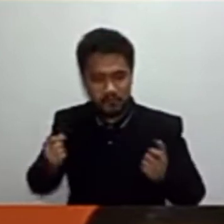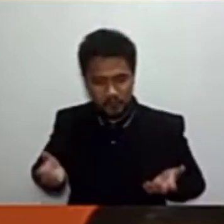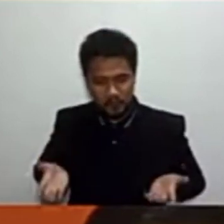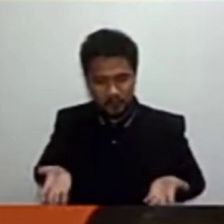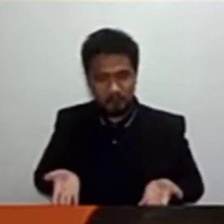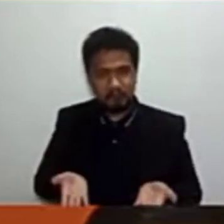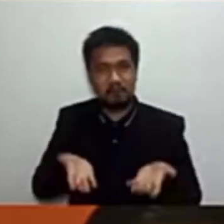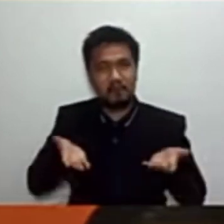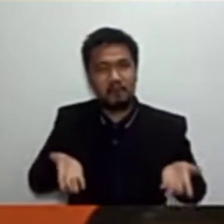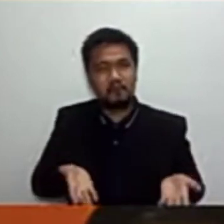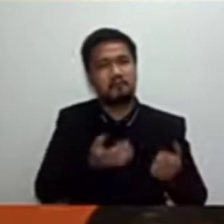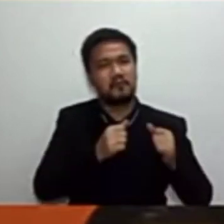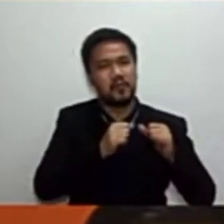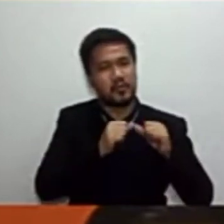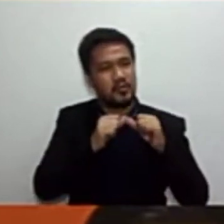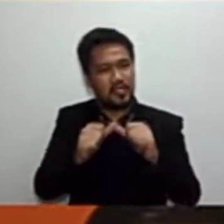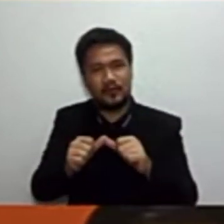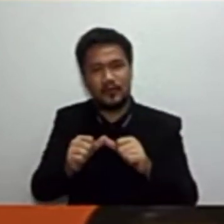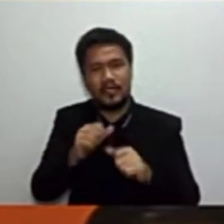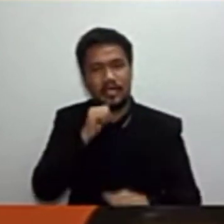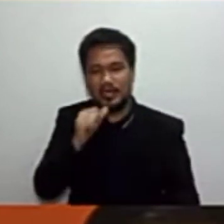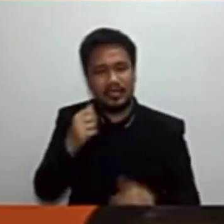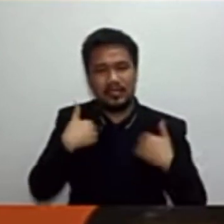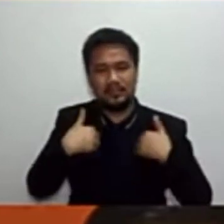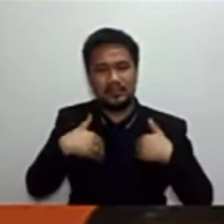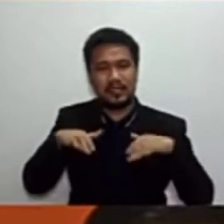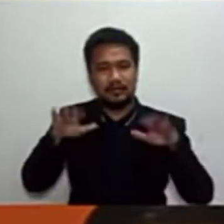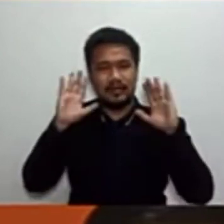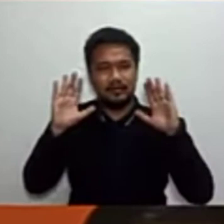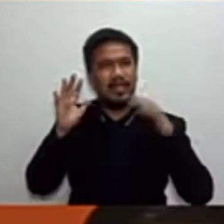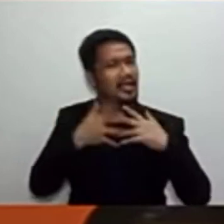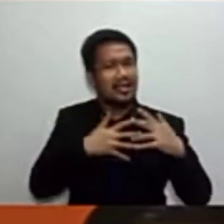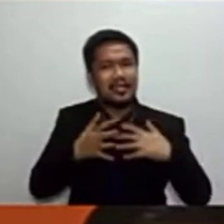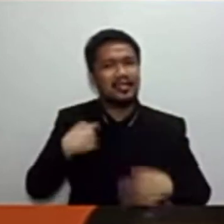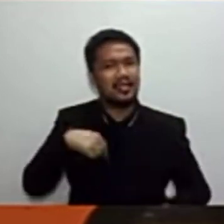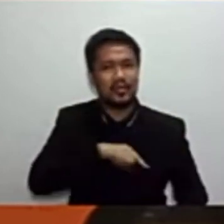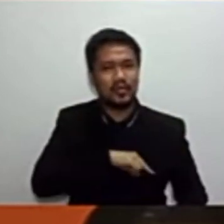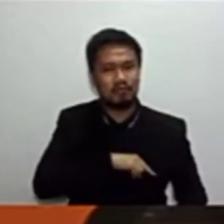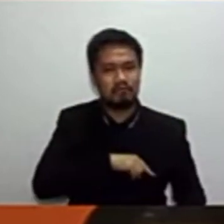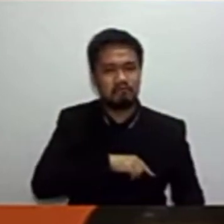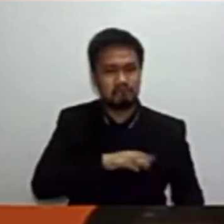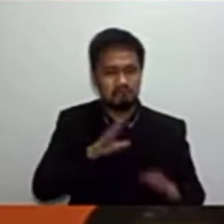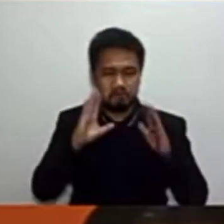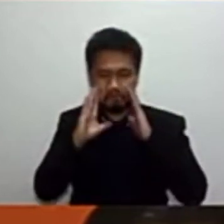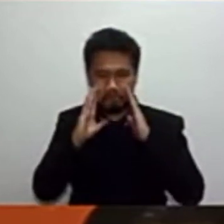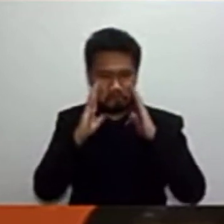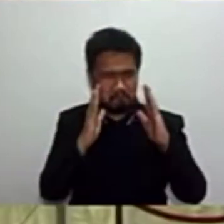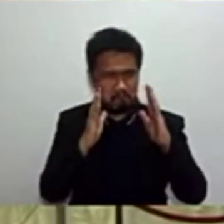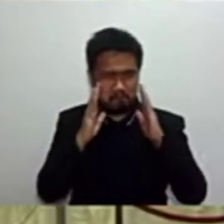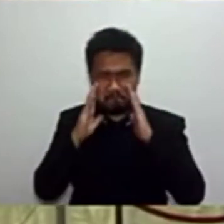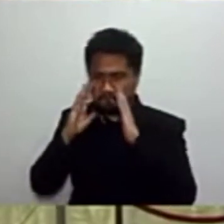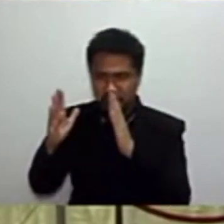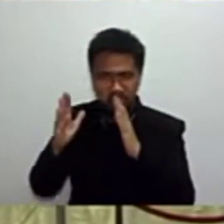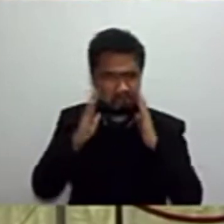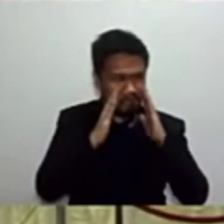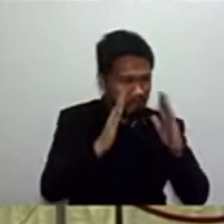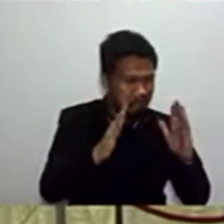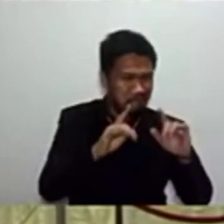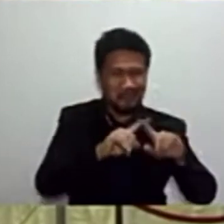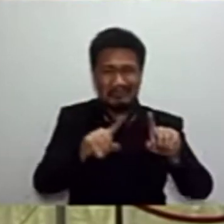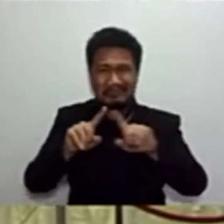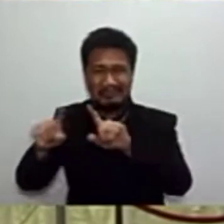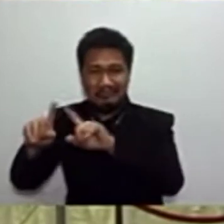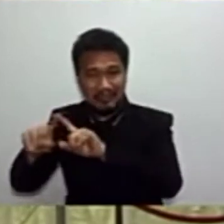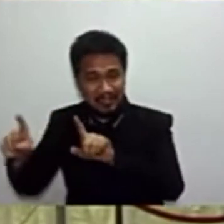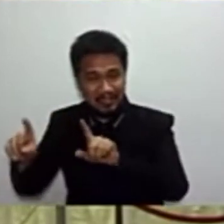Kapag nawawala ang focus natin sa misyon, andyan din si Maria